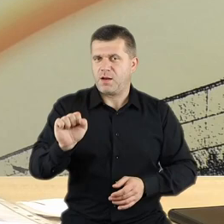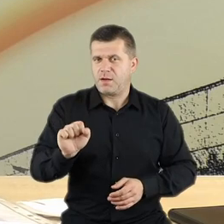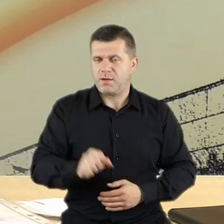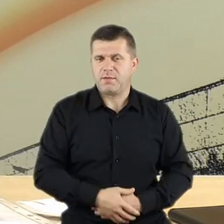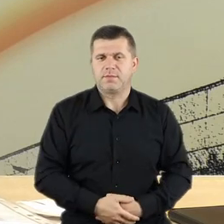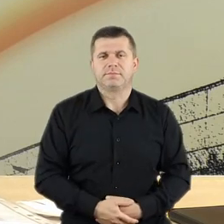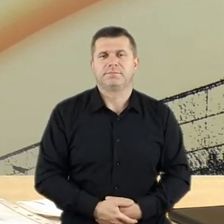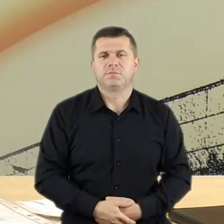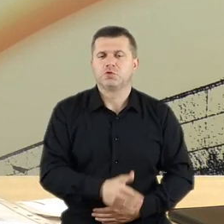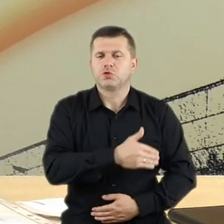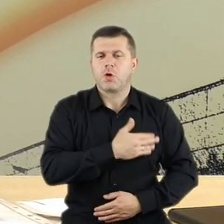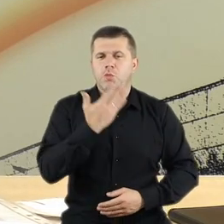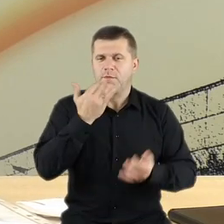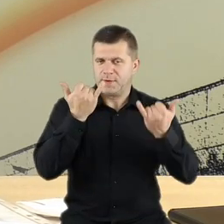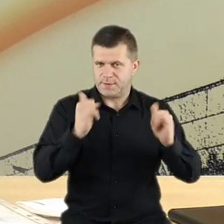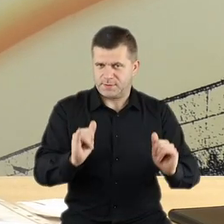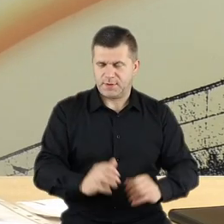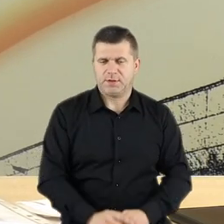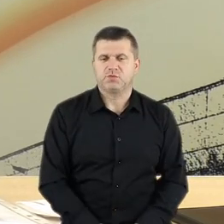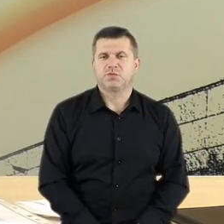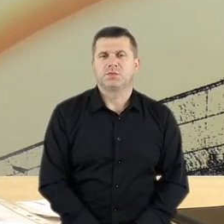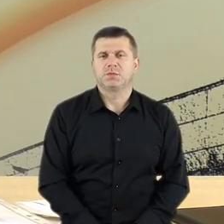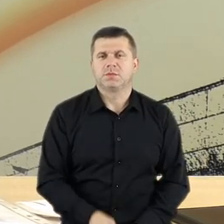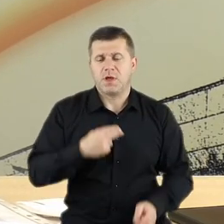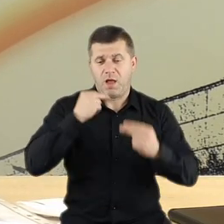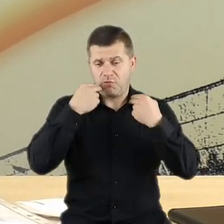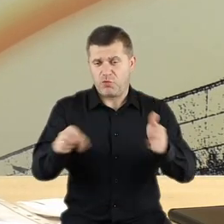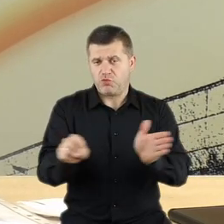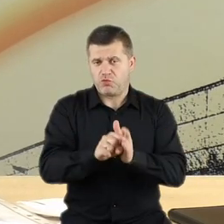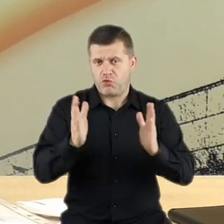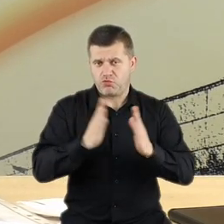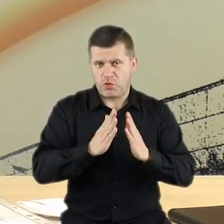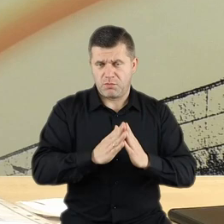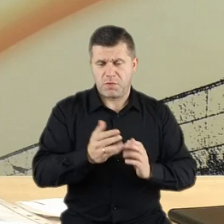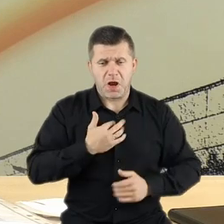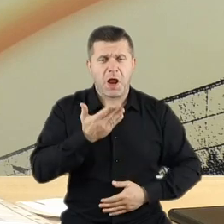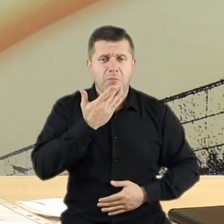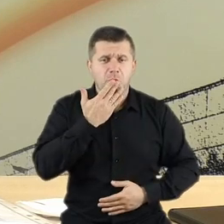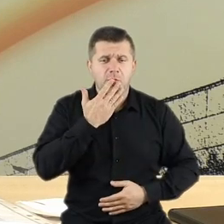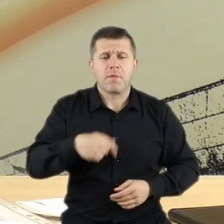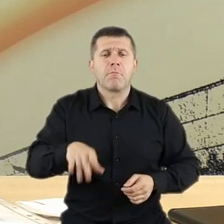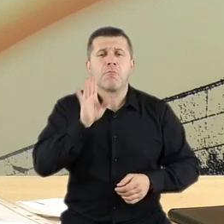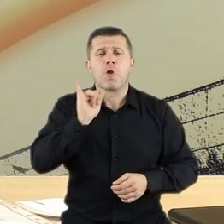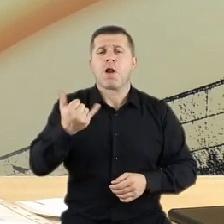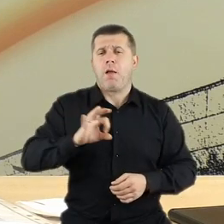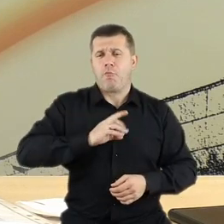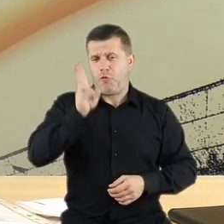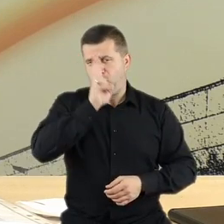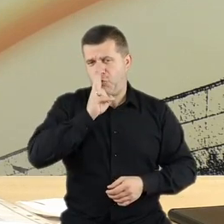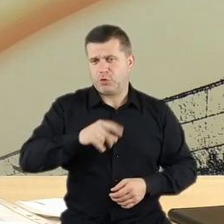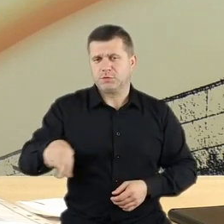chyba się przejęzyczył wam wróciłam do domu ci mówiłam tak jak moi rodzice Tak jak moi